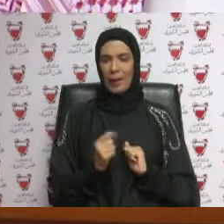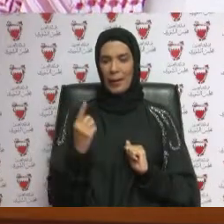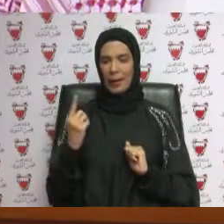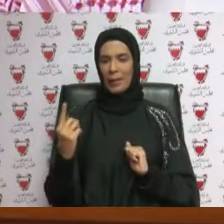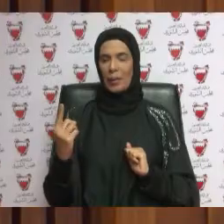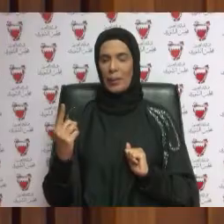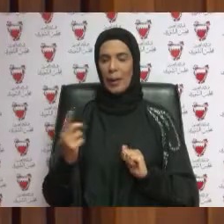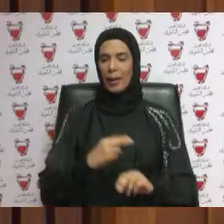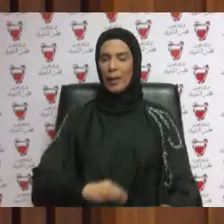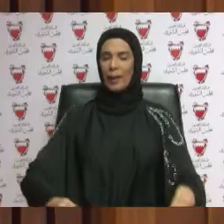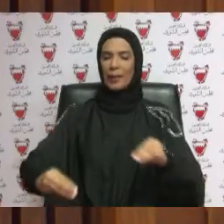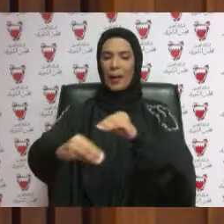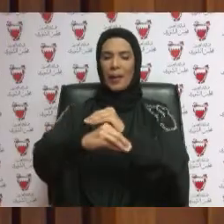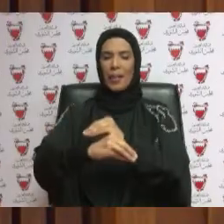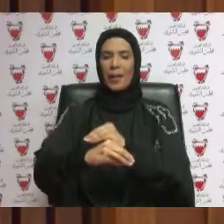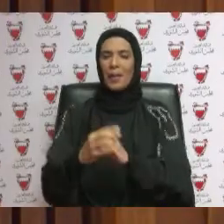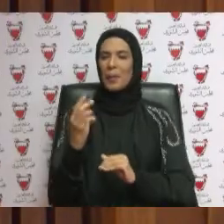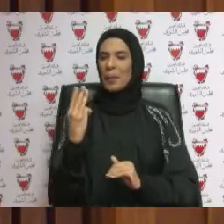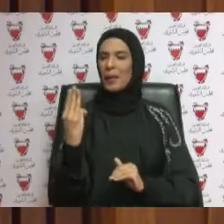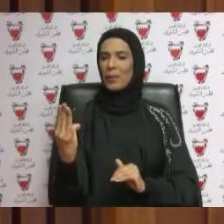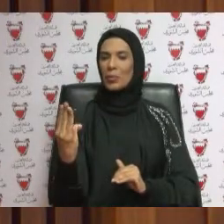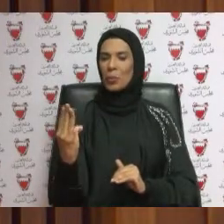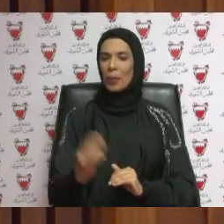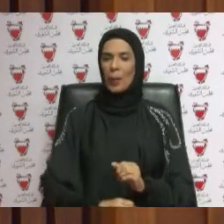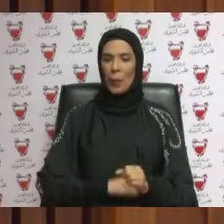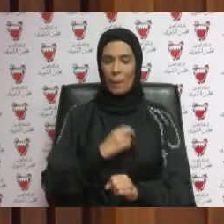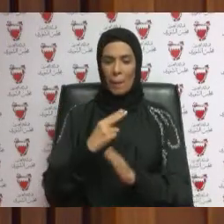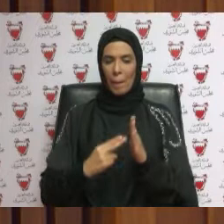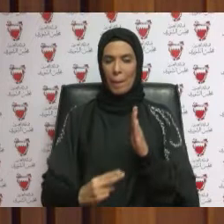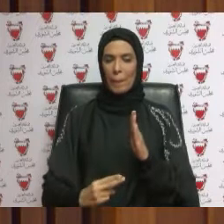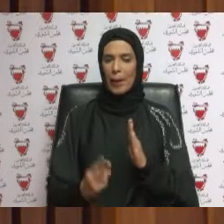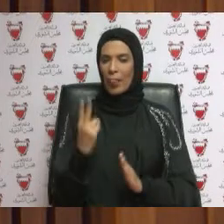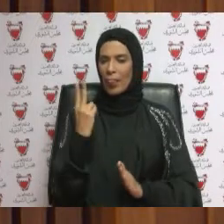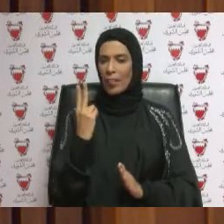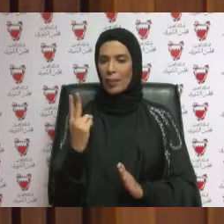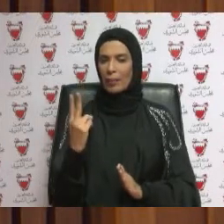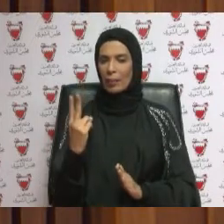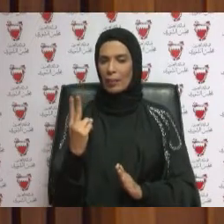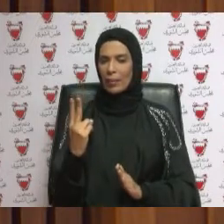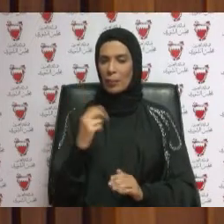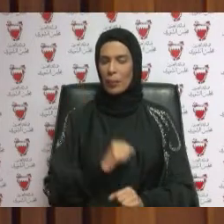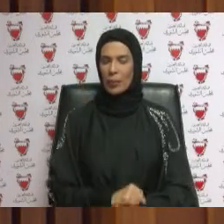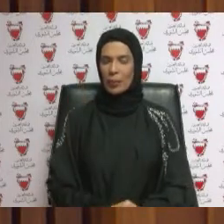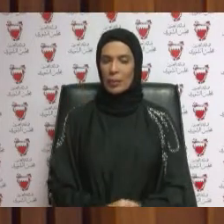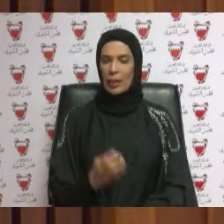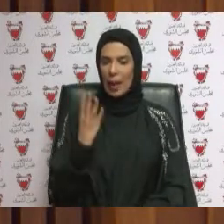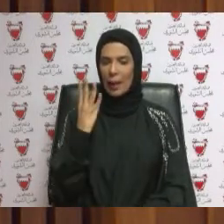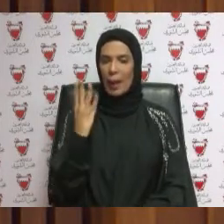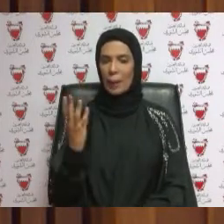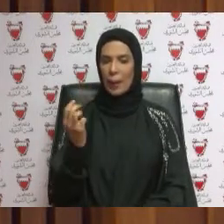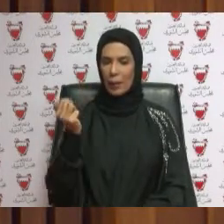على أن يستبدل بنص المادة 3 من المرسوم بقانون رقم 2 لسنة